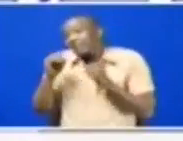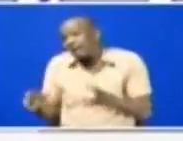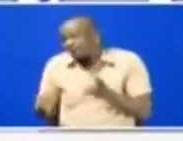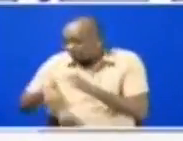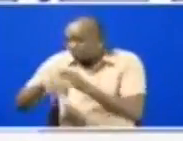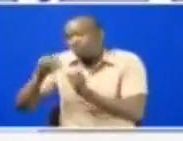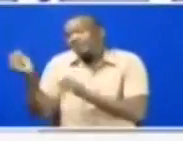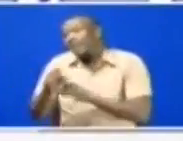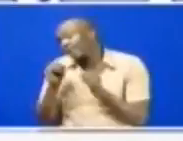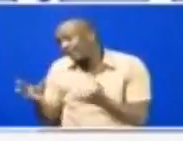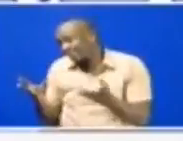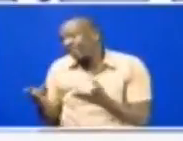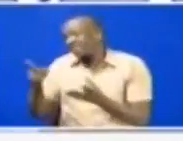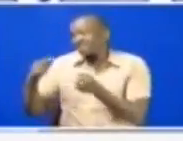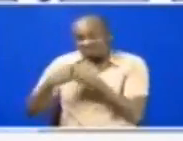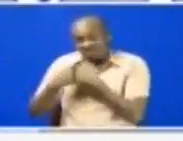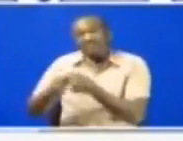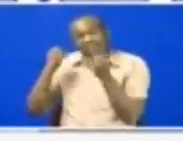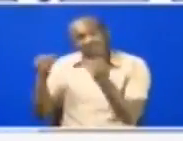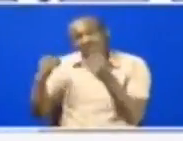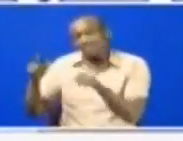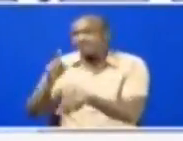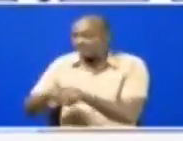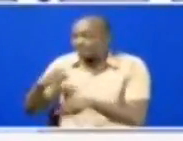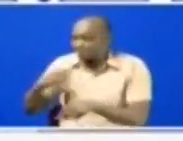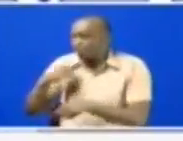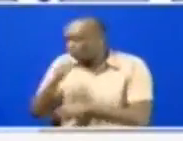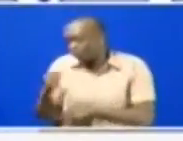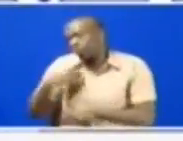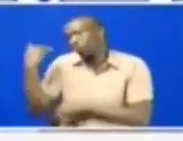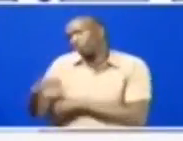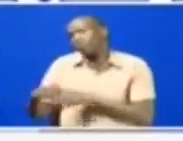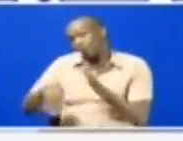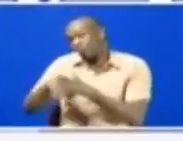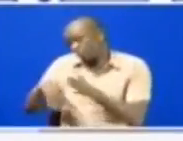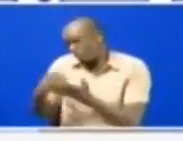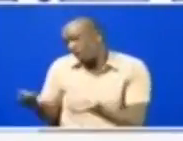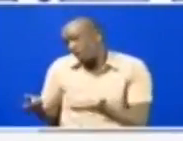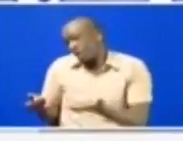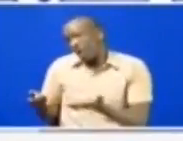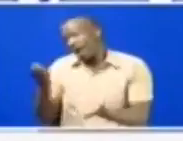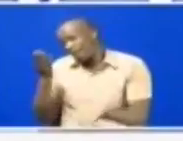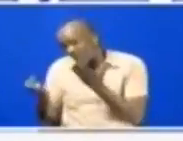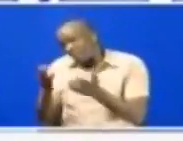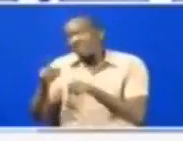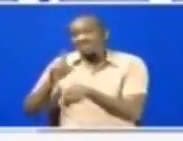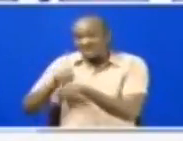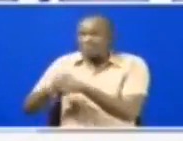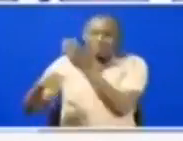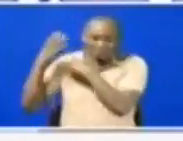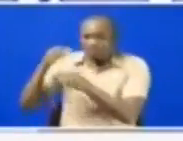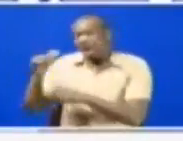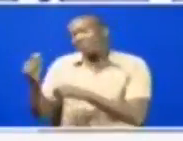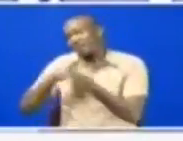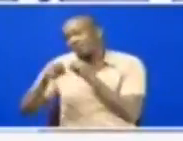unaanza upya tena. Hizo ndo changamoto sana tunapata sisi wale wachezaji tumecheza mpira kidogo. Mm-hmm. Alafu na labda wakati tulikuwa tumefanya kitu kingine.